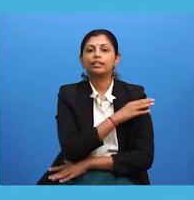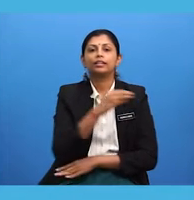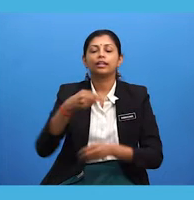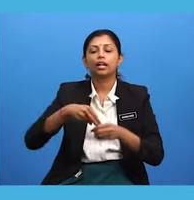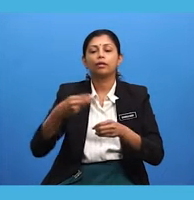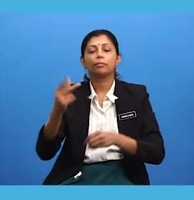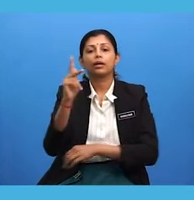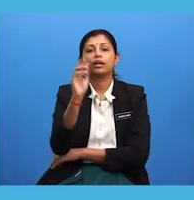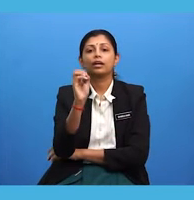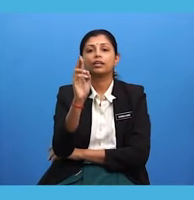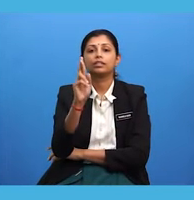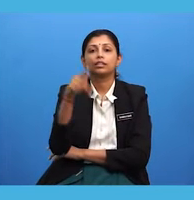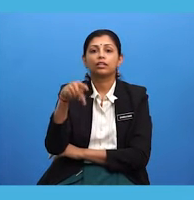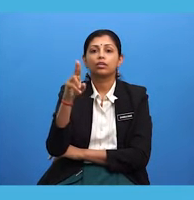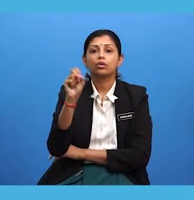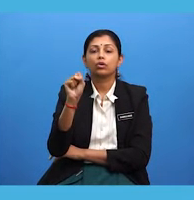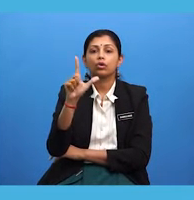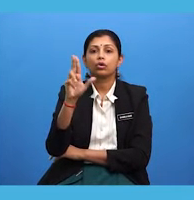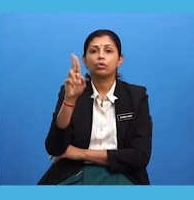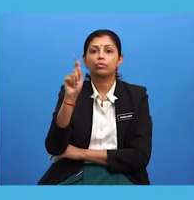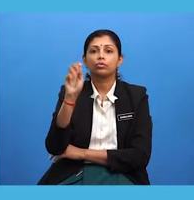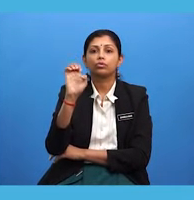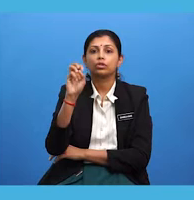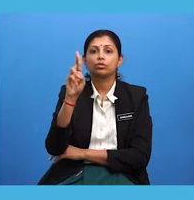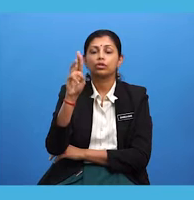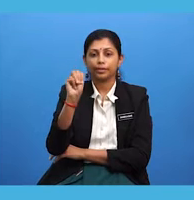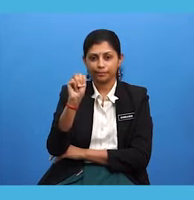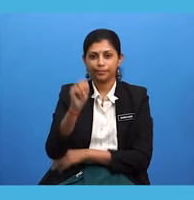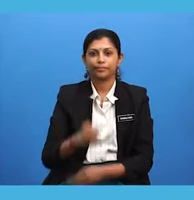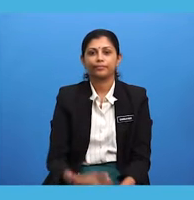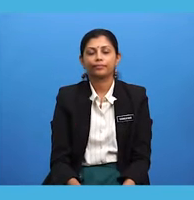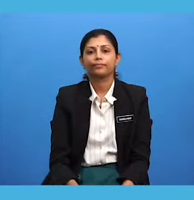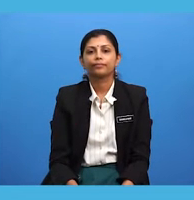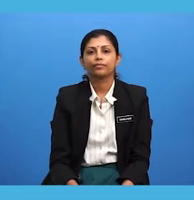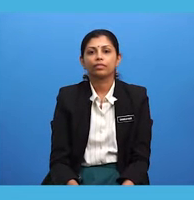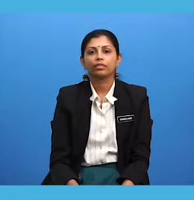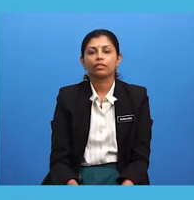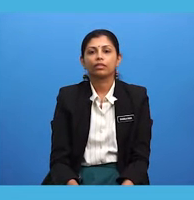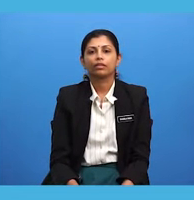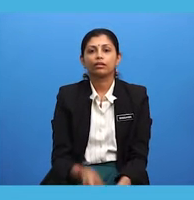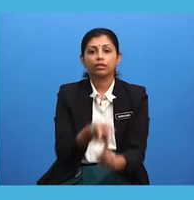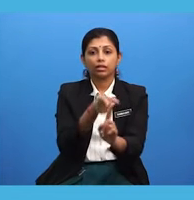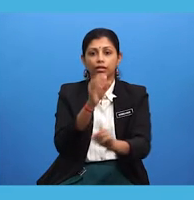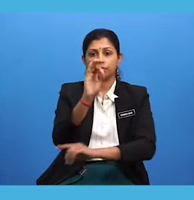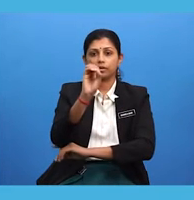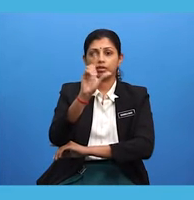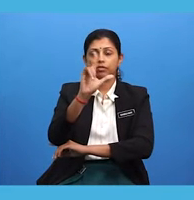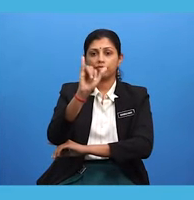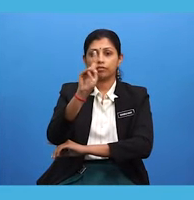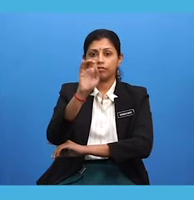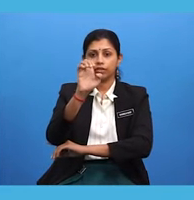dan merangsang penghasilan corpus luteum daripada follicle